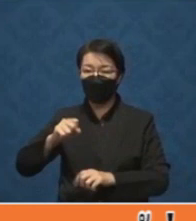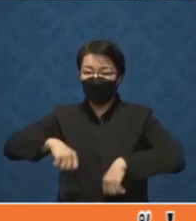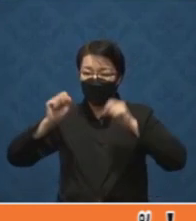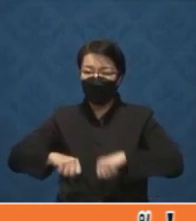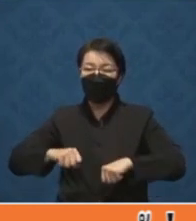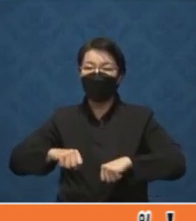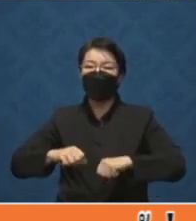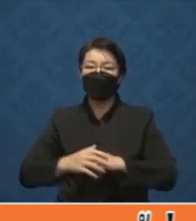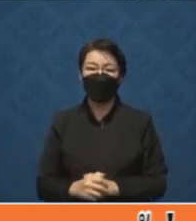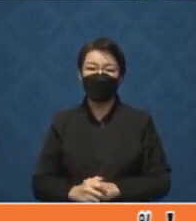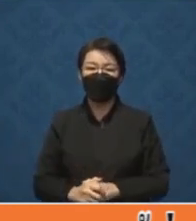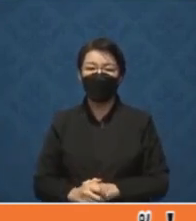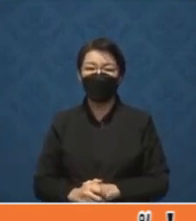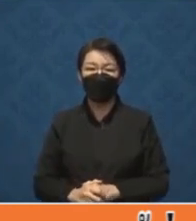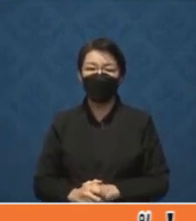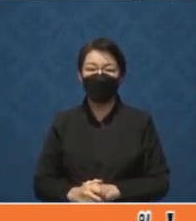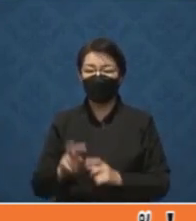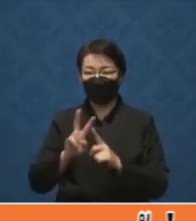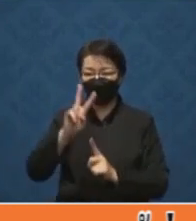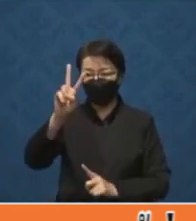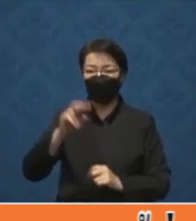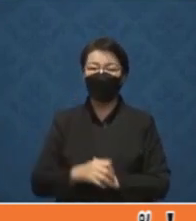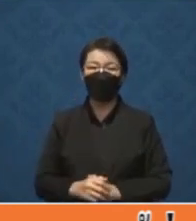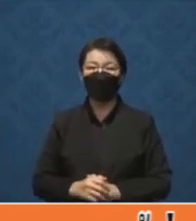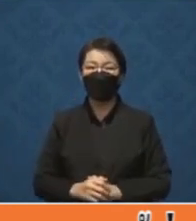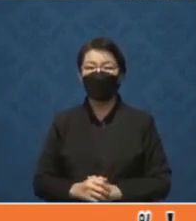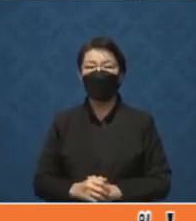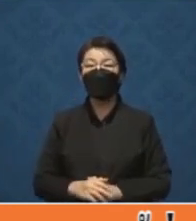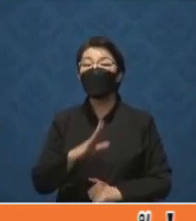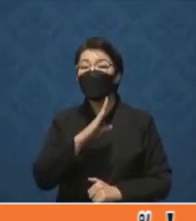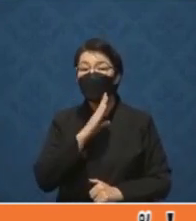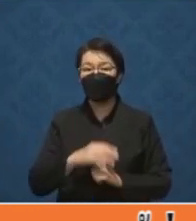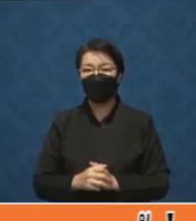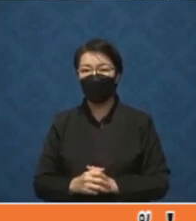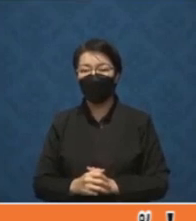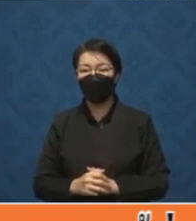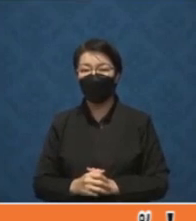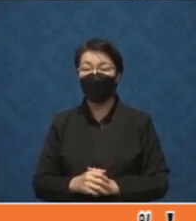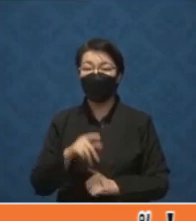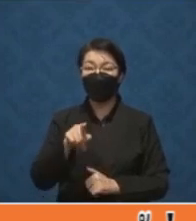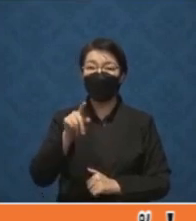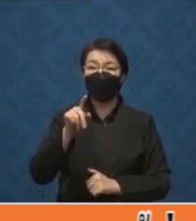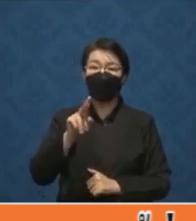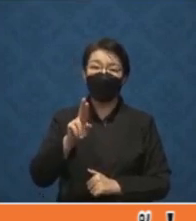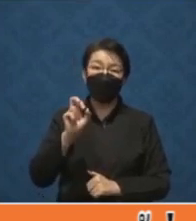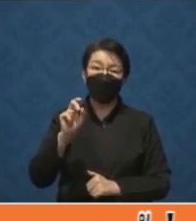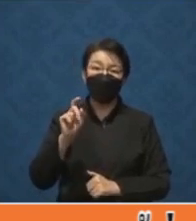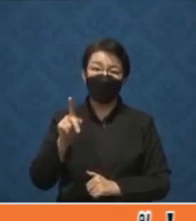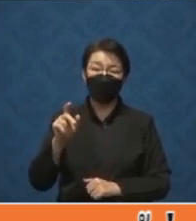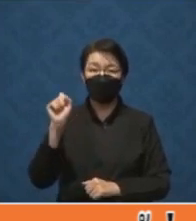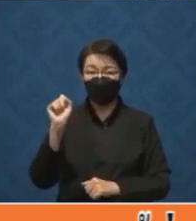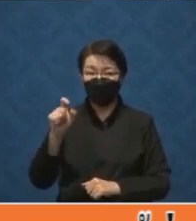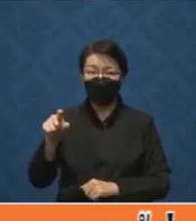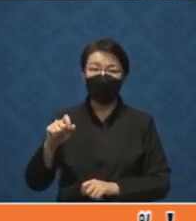ากสภาผู้แทนราษฎรเช่นกันข้อ2ในกรณีที่มีการประกาศสถานการณ์ฉุกเฉินในขณะ